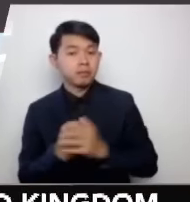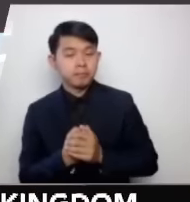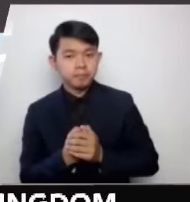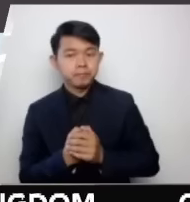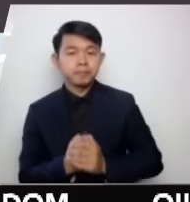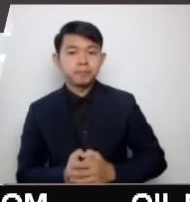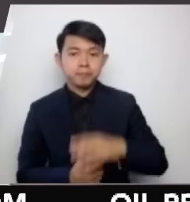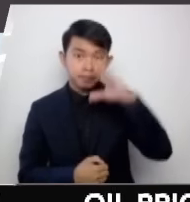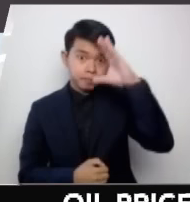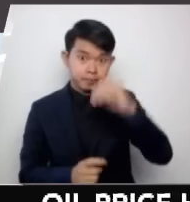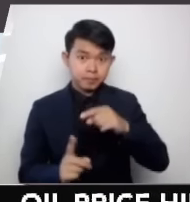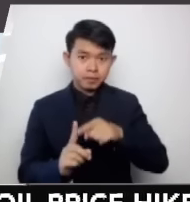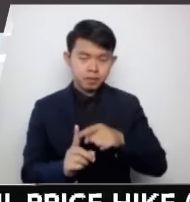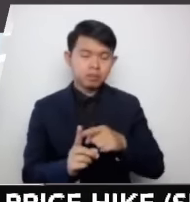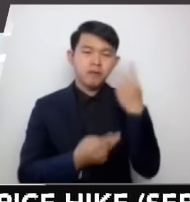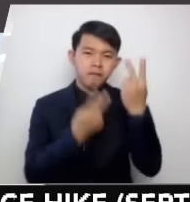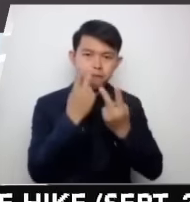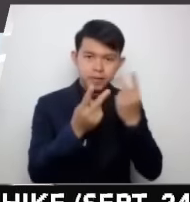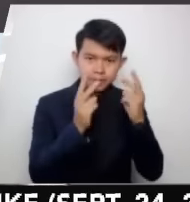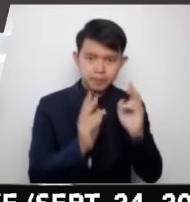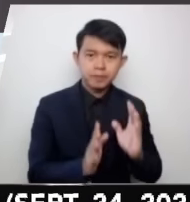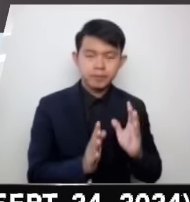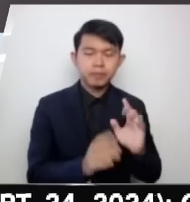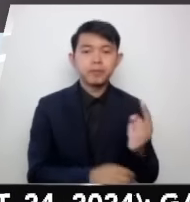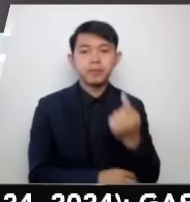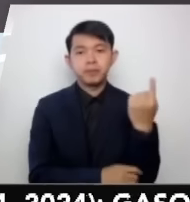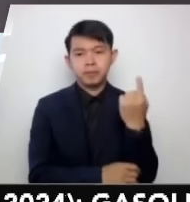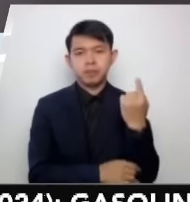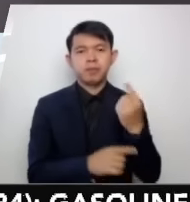Wala naman daw nabanggit ang kanyang mister na kaaway niya.